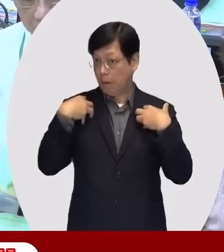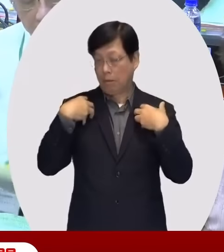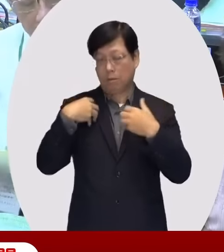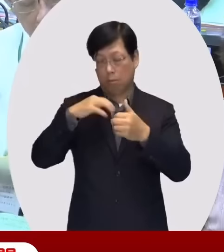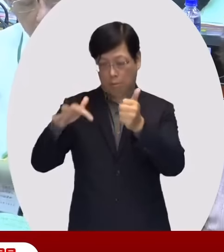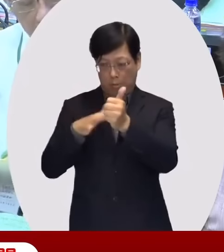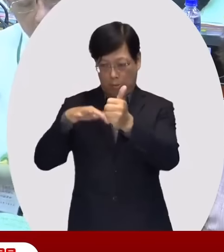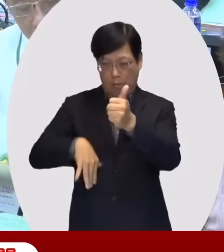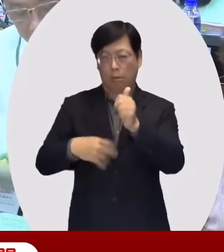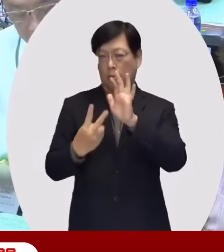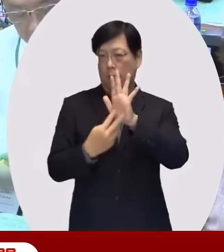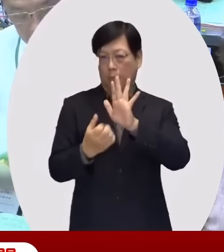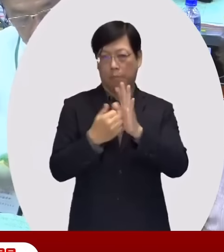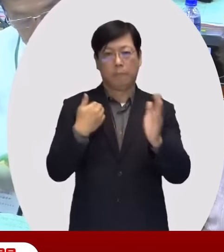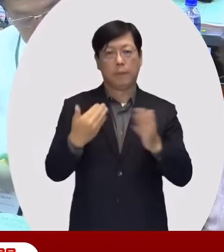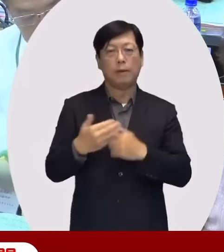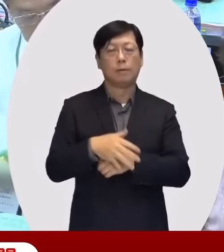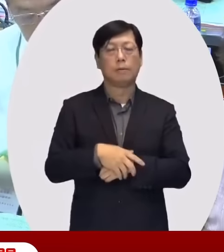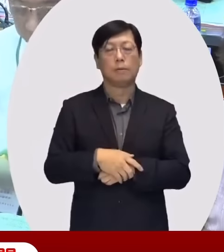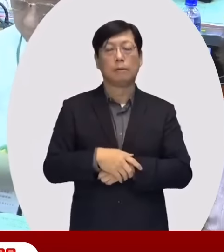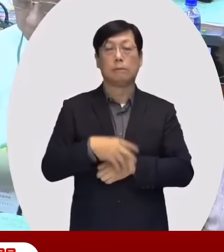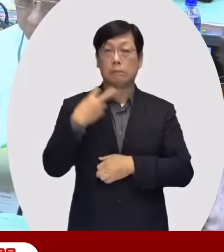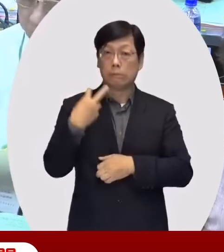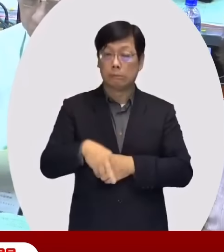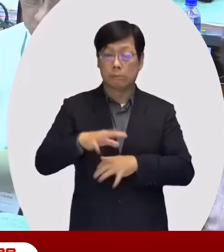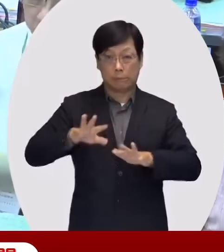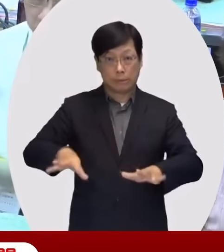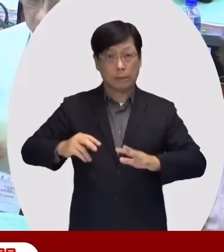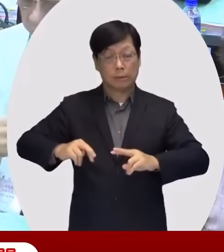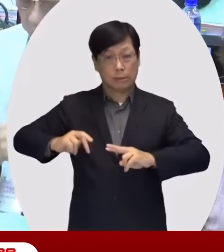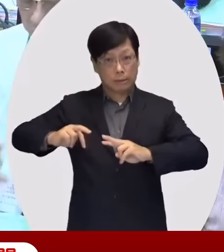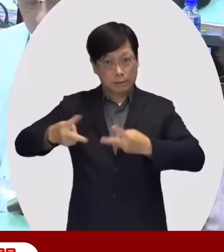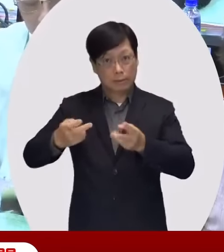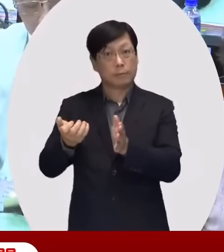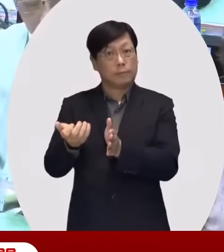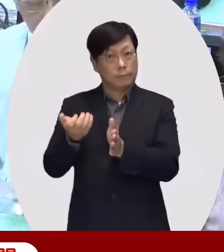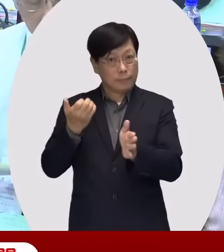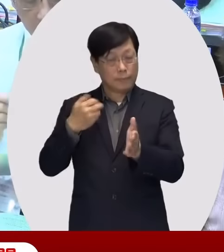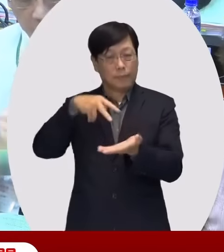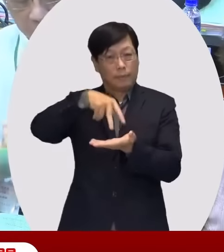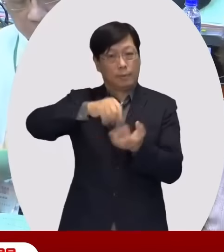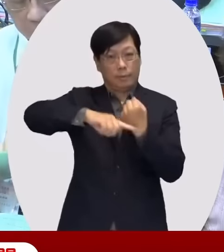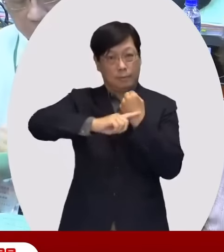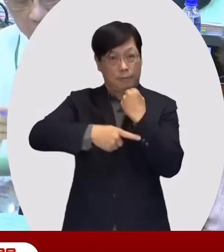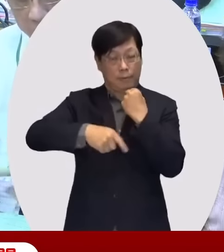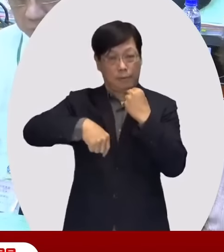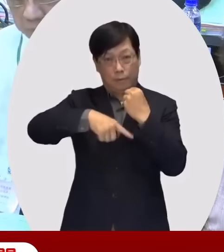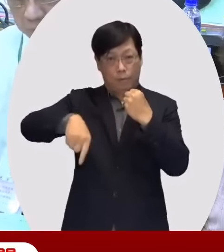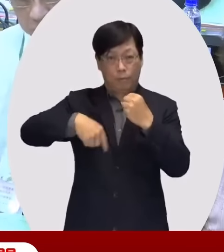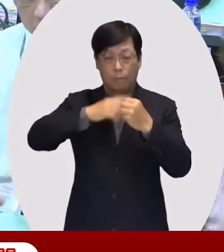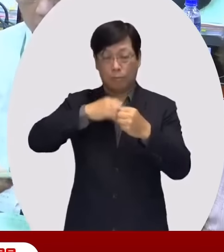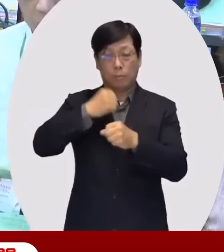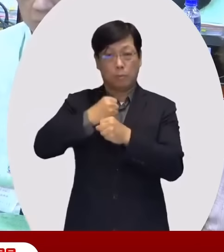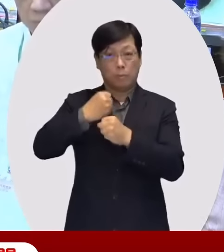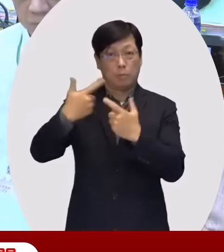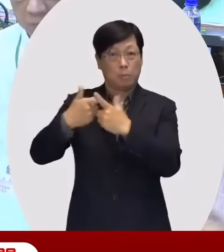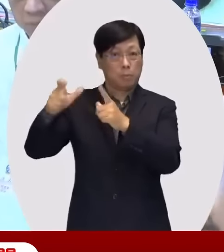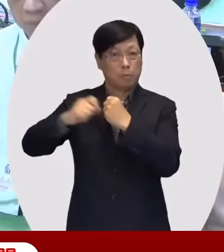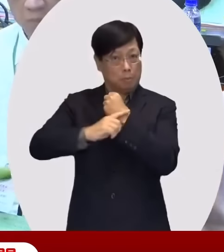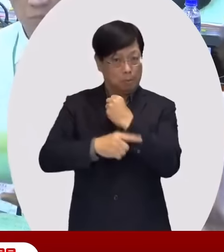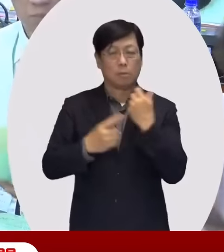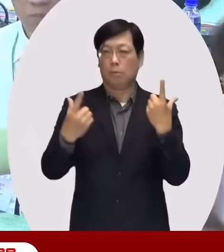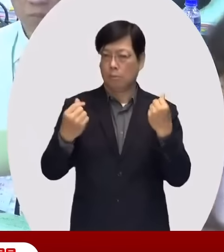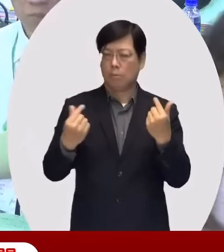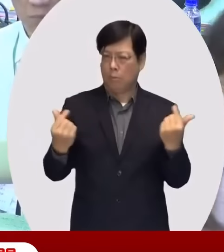面所做的明文规定。而在修正前的立法院职权行使法也